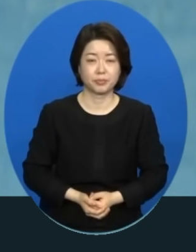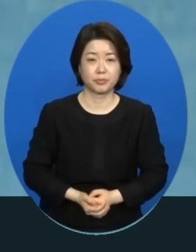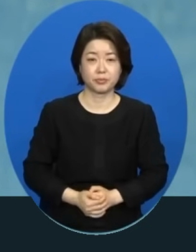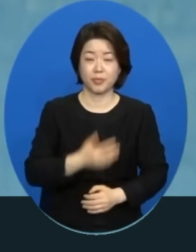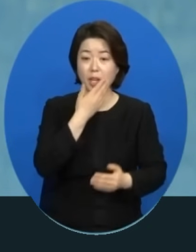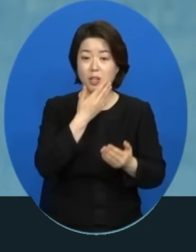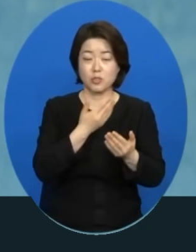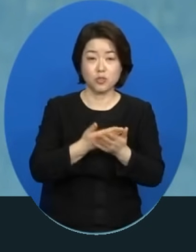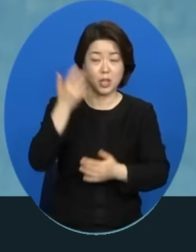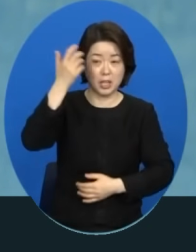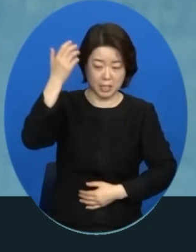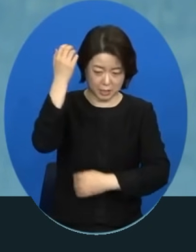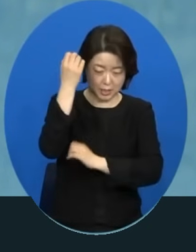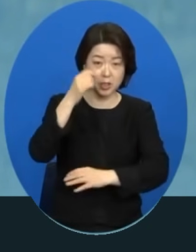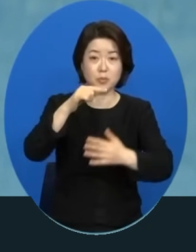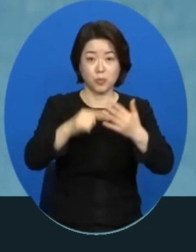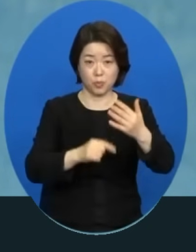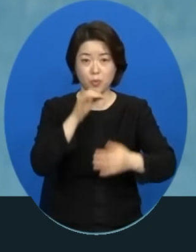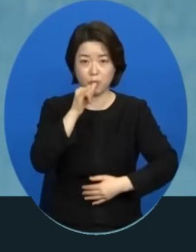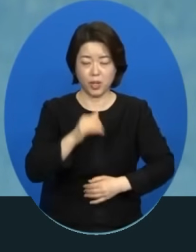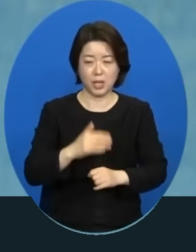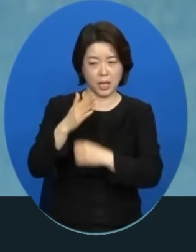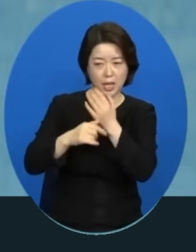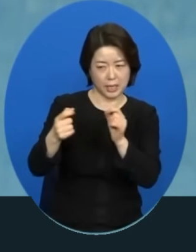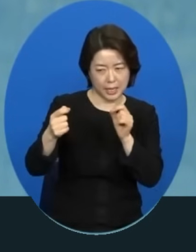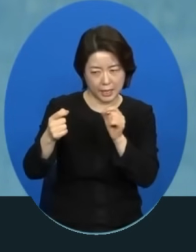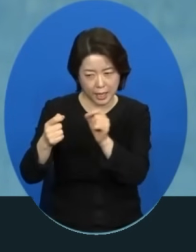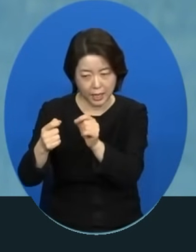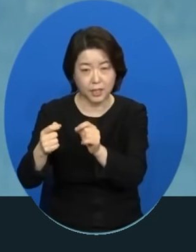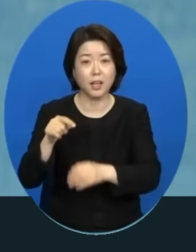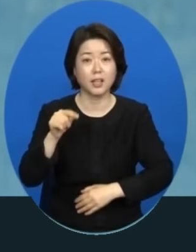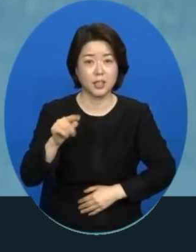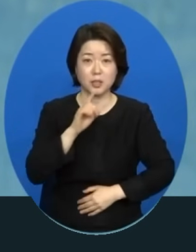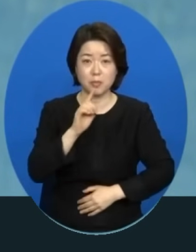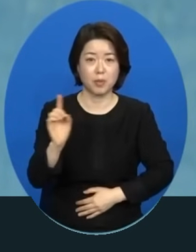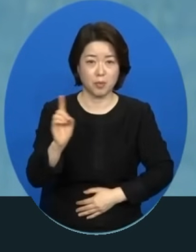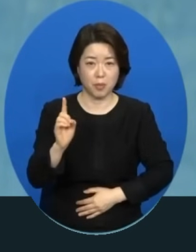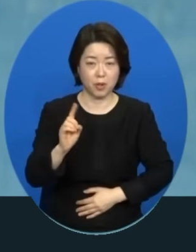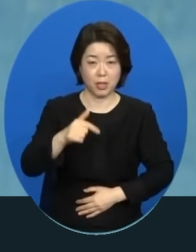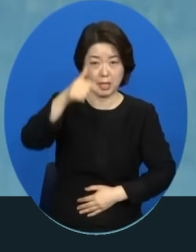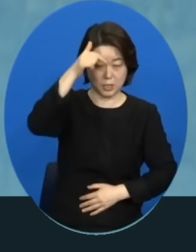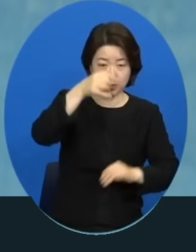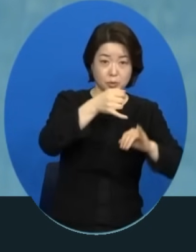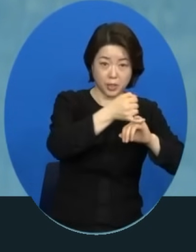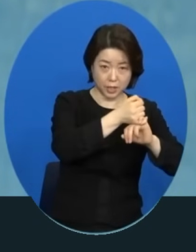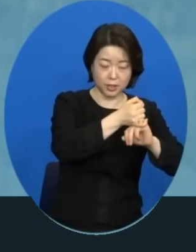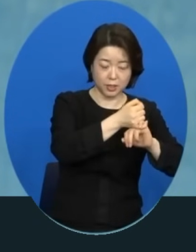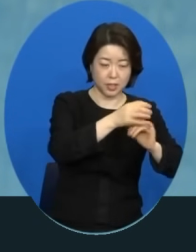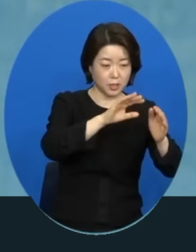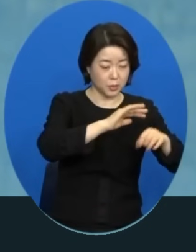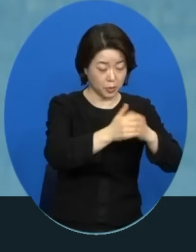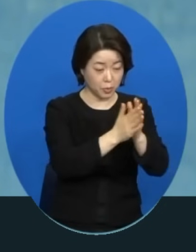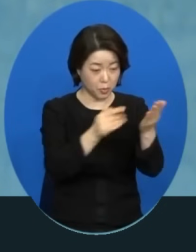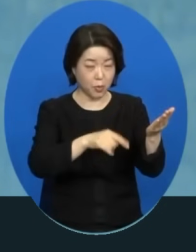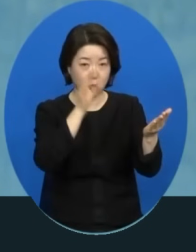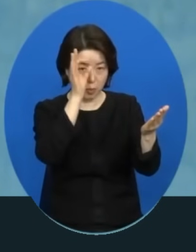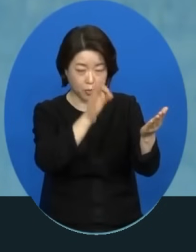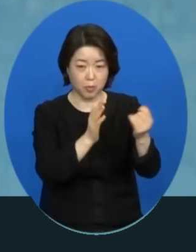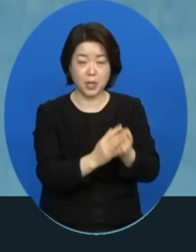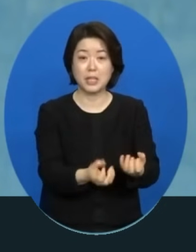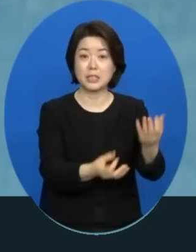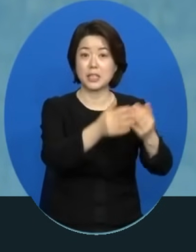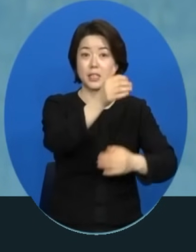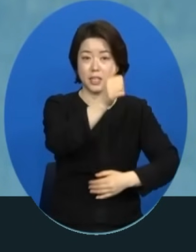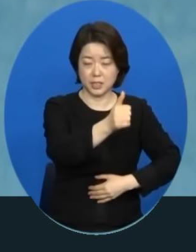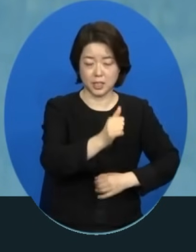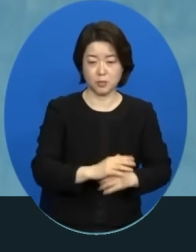중요한 영적 원리예요. 하나님께 가까이 간다는 이 개념은요, 사실 구약에서 제사장들이 성소와